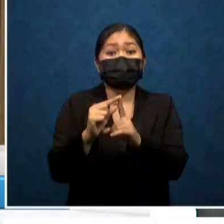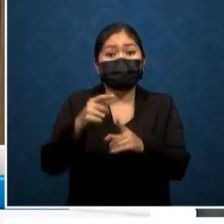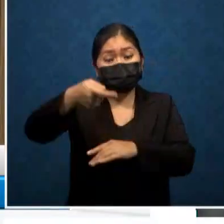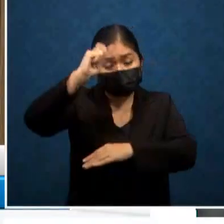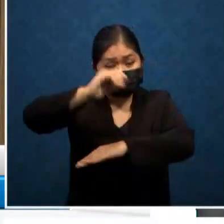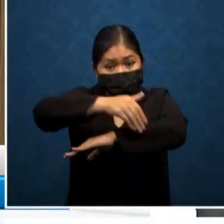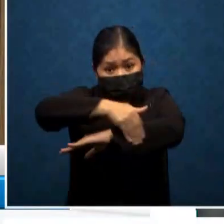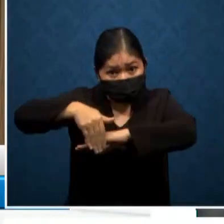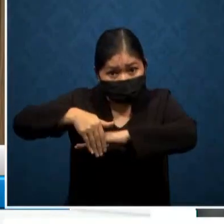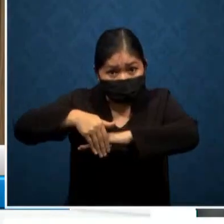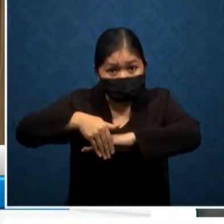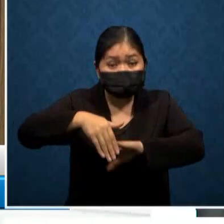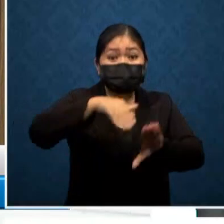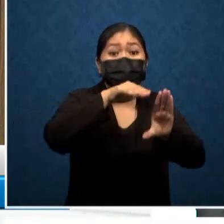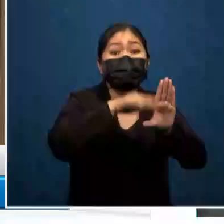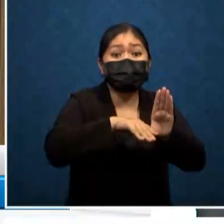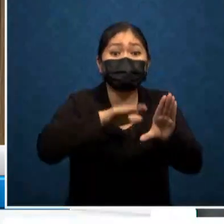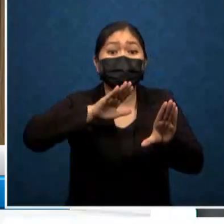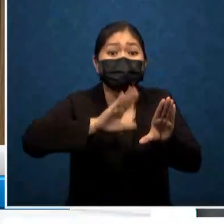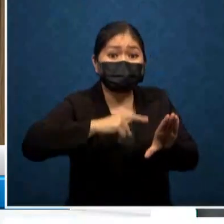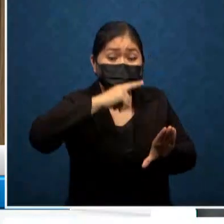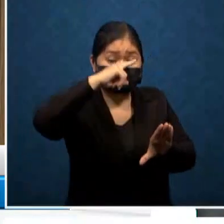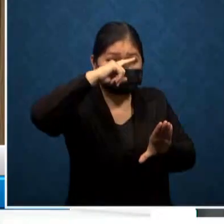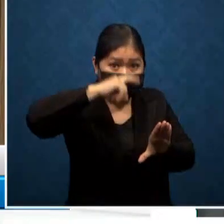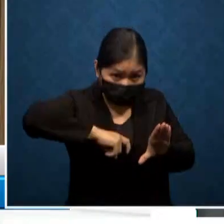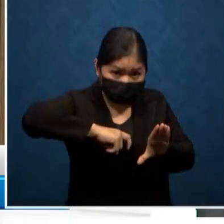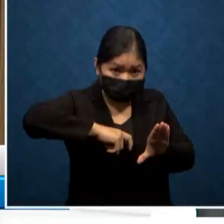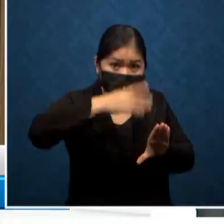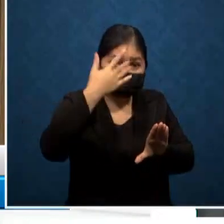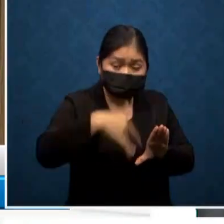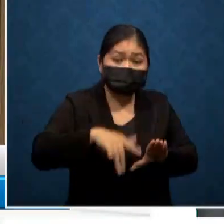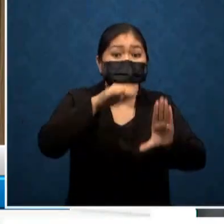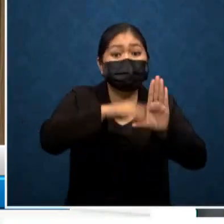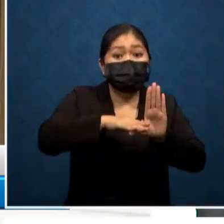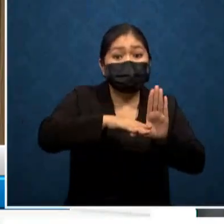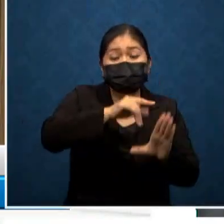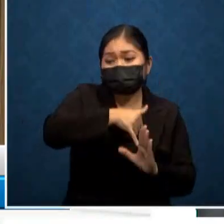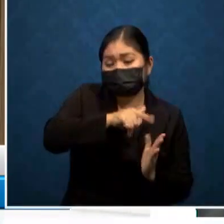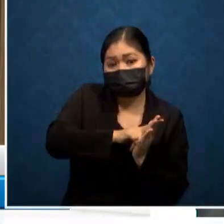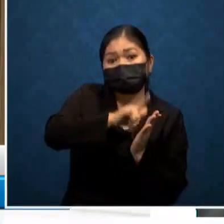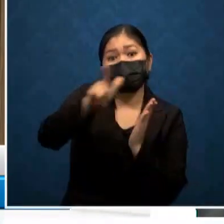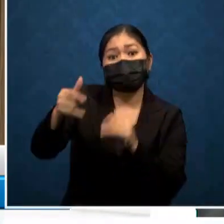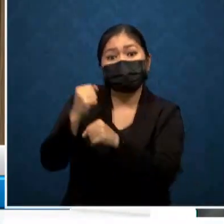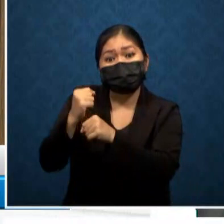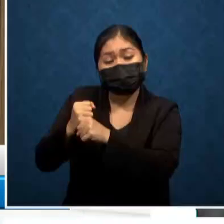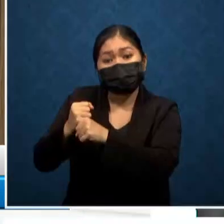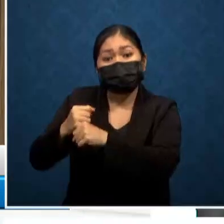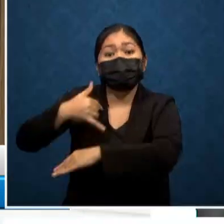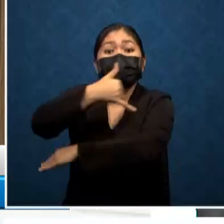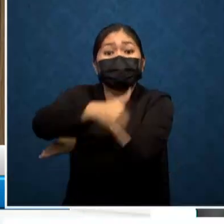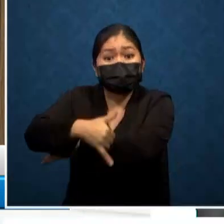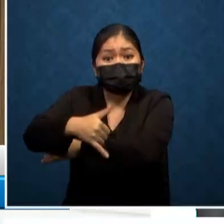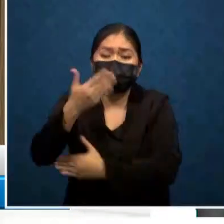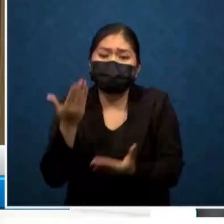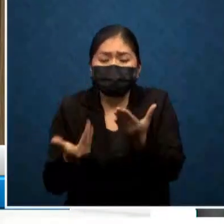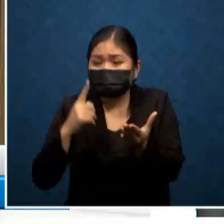นิกของไทยที่ขึ้นทะเบียนเพื่อไปเป็นสถาปนิกออกไปทำงานต่างประเทศกับสถาปนิกต่างชาติขึ้นทะเบียน